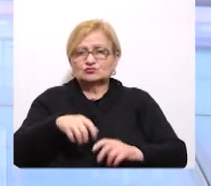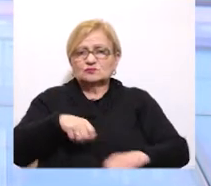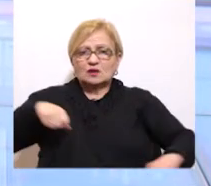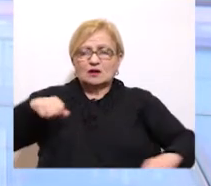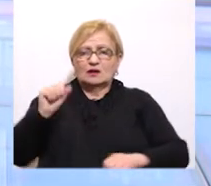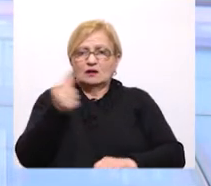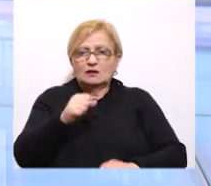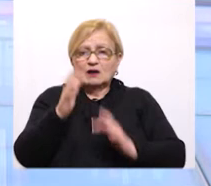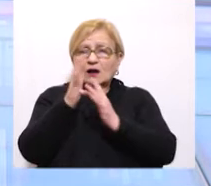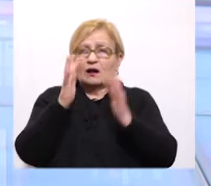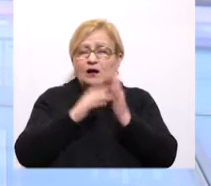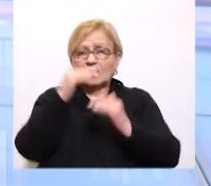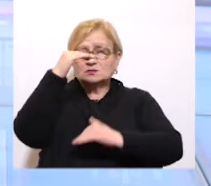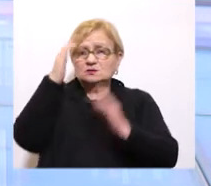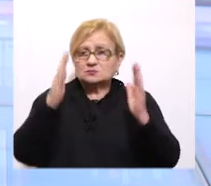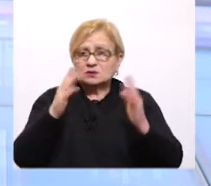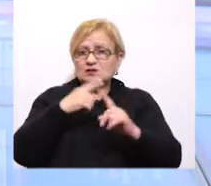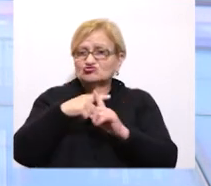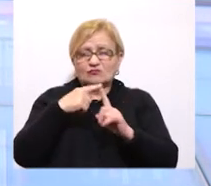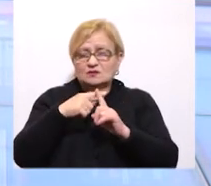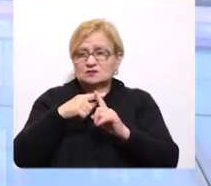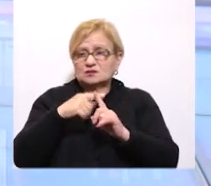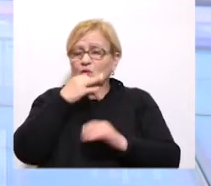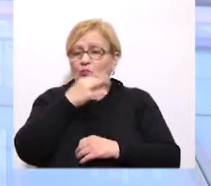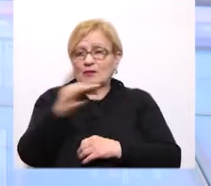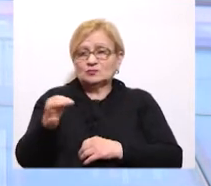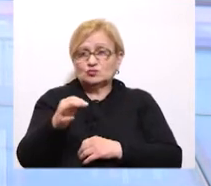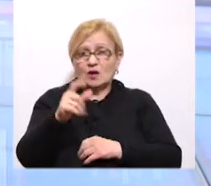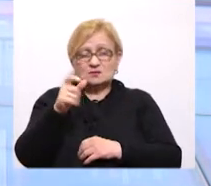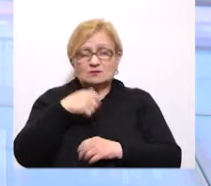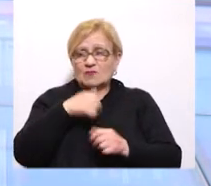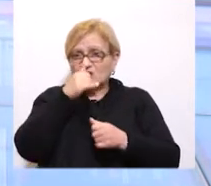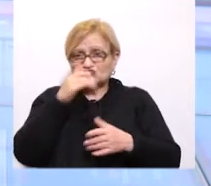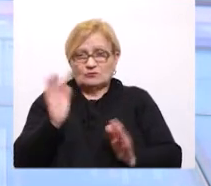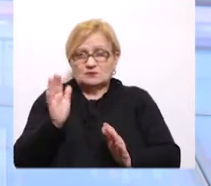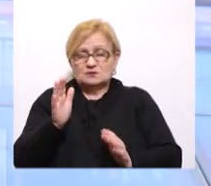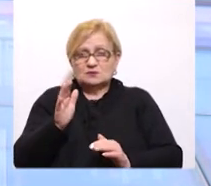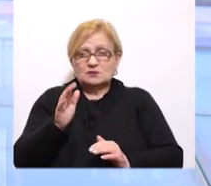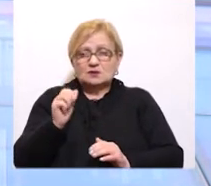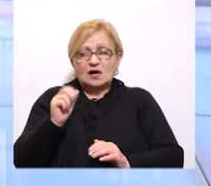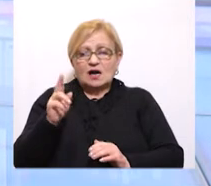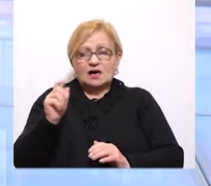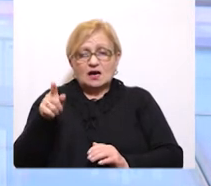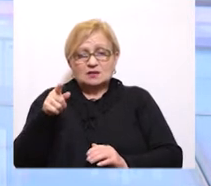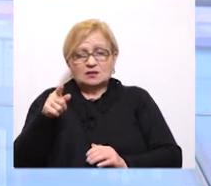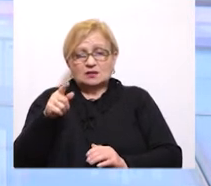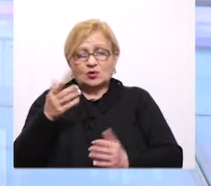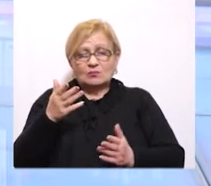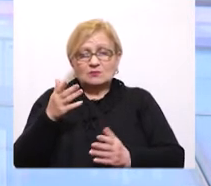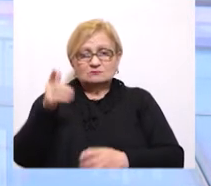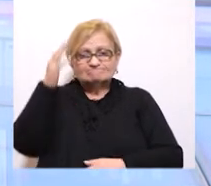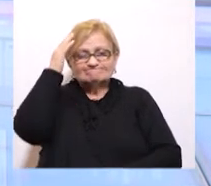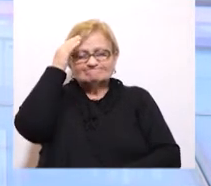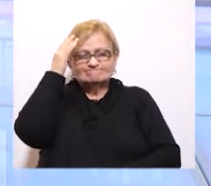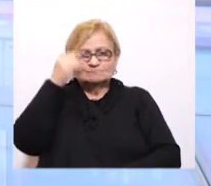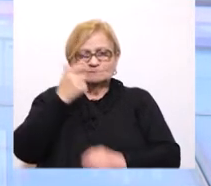ქრისტეს ხატსა და ჯვარსაო, ასუხობს თორნიკე ერისთავი. აკაკისთვის, რომელიც